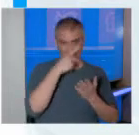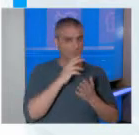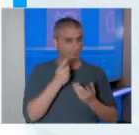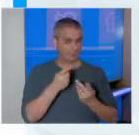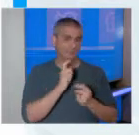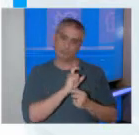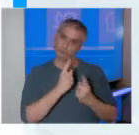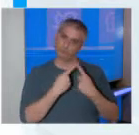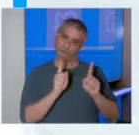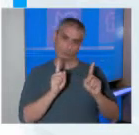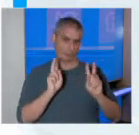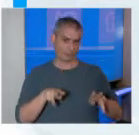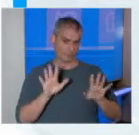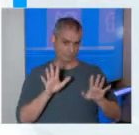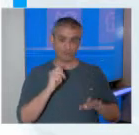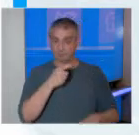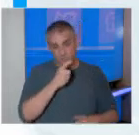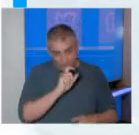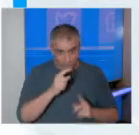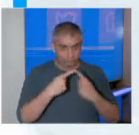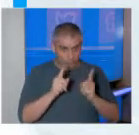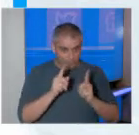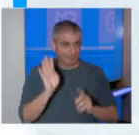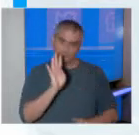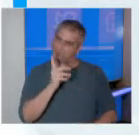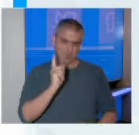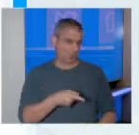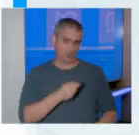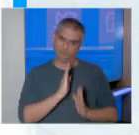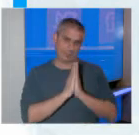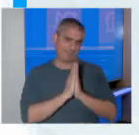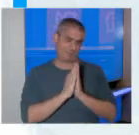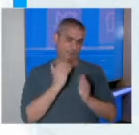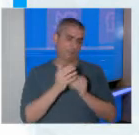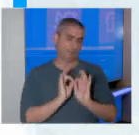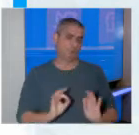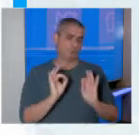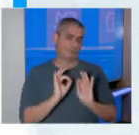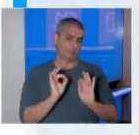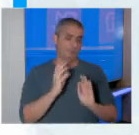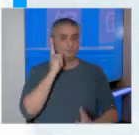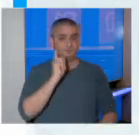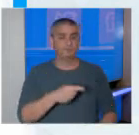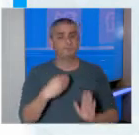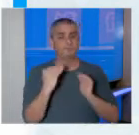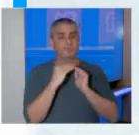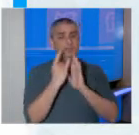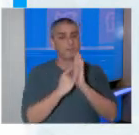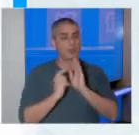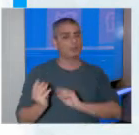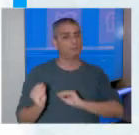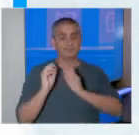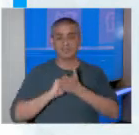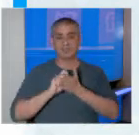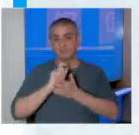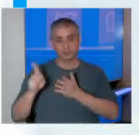שמדובר באישום שונה לחלוטין. ואם זה אישום שונה, נתניהו לא צריך לבקש בשלב הזה דבר. חייבים על פי חוק להעביר את